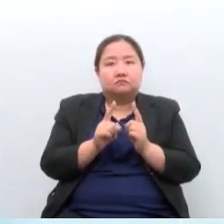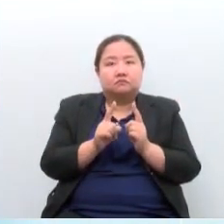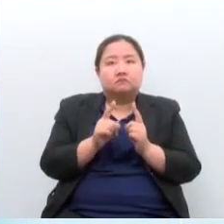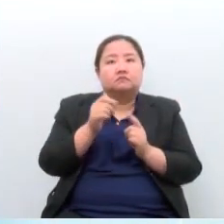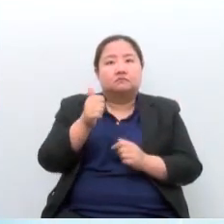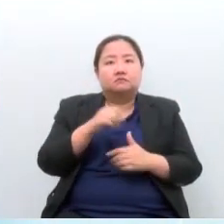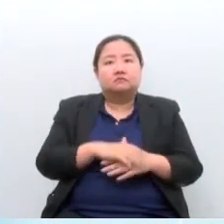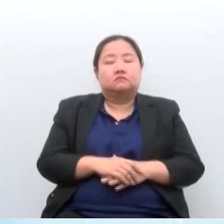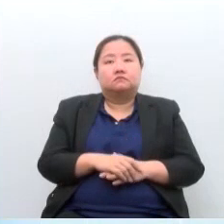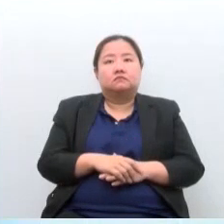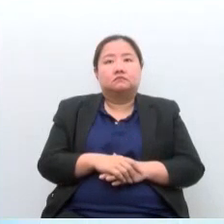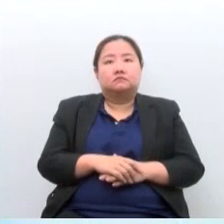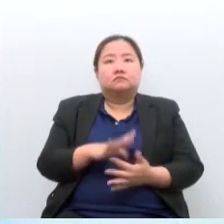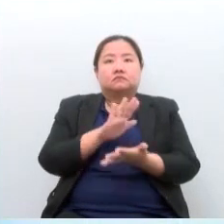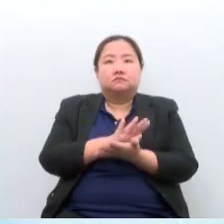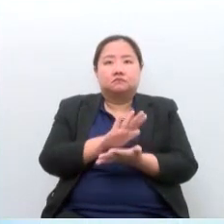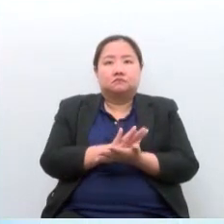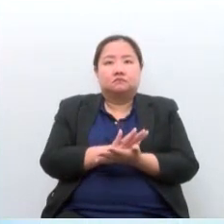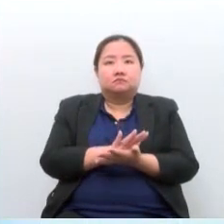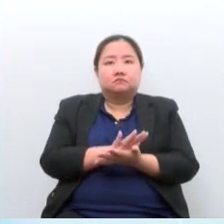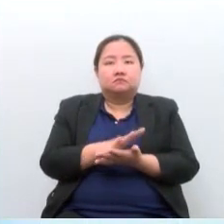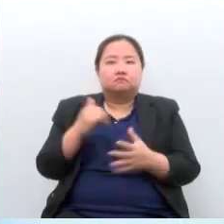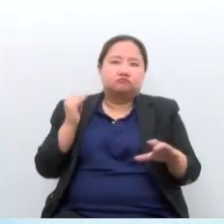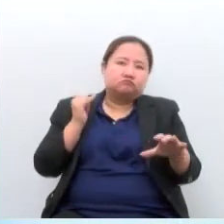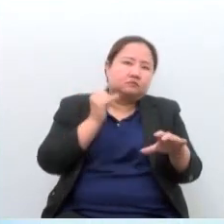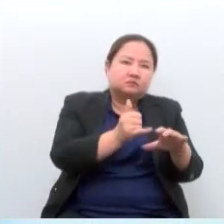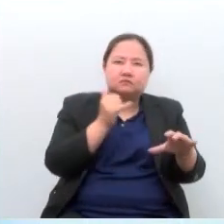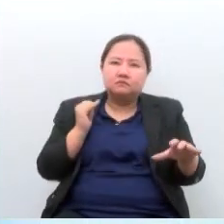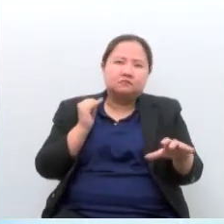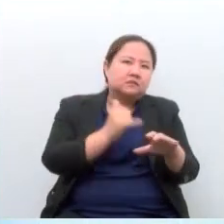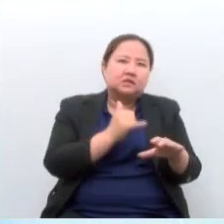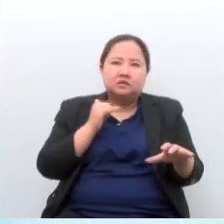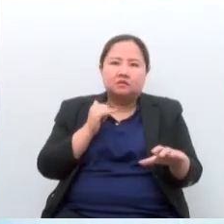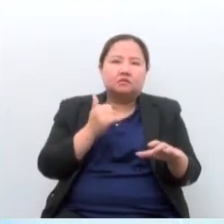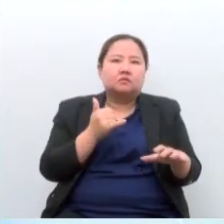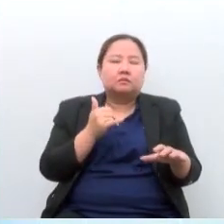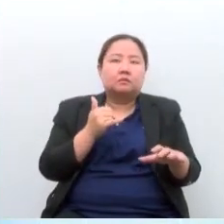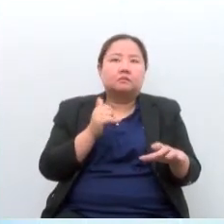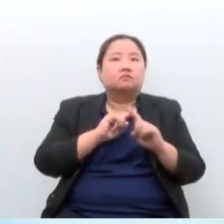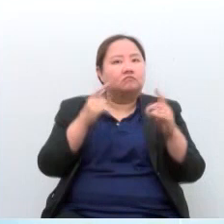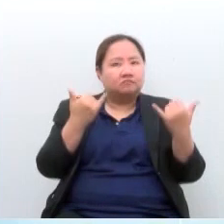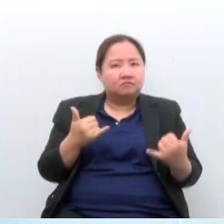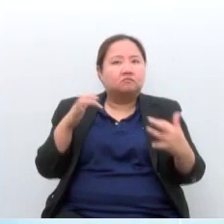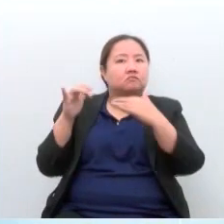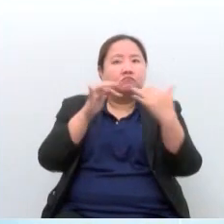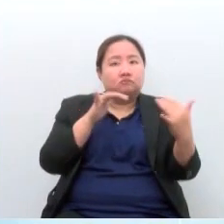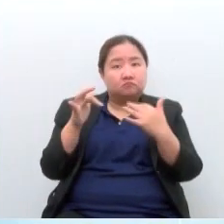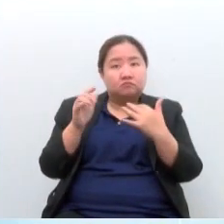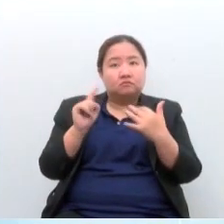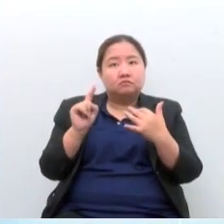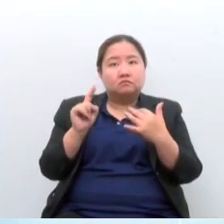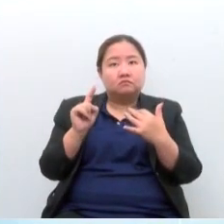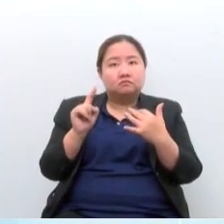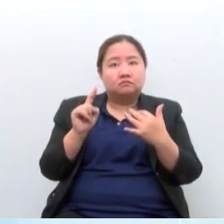บอกว่าโรงเรียนต้องวิ่งไปเขตพื้นที่หลายรอบนั้นเดี๋ยวนี้นะครับการสื่อสารเี่มันผ่านระบบเอ่อ